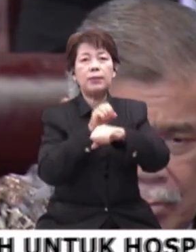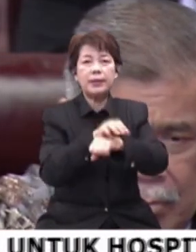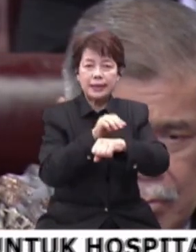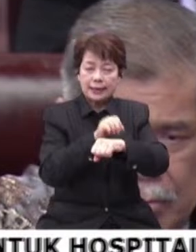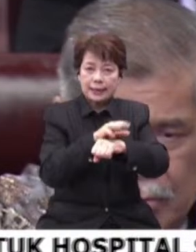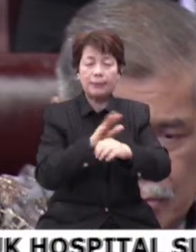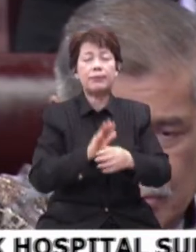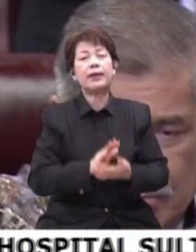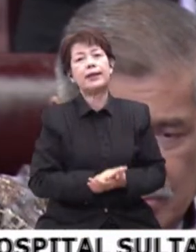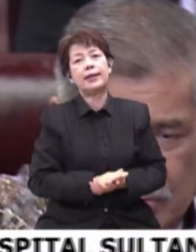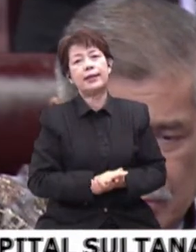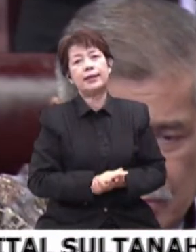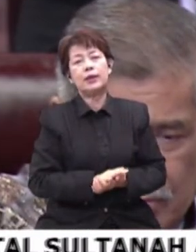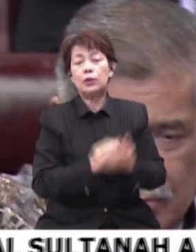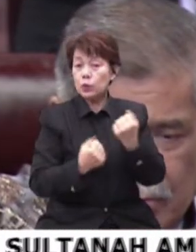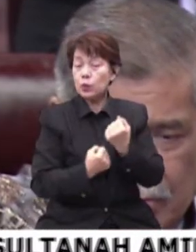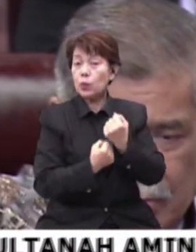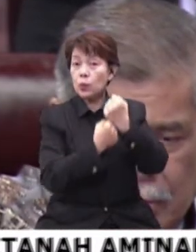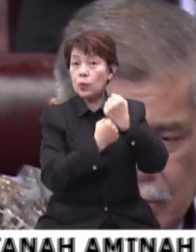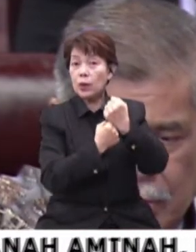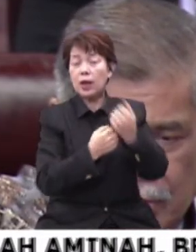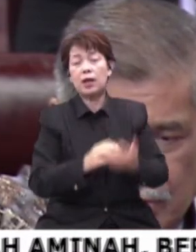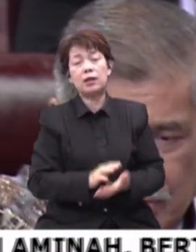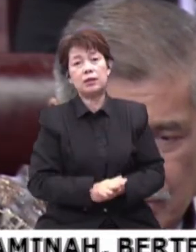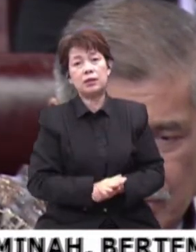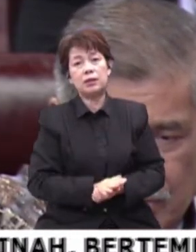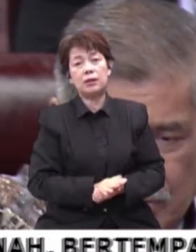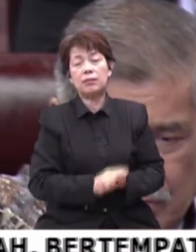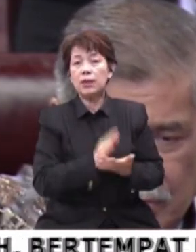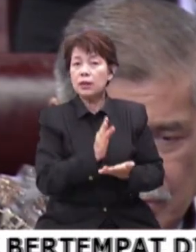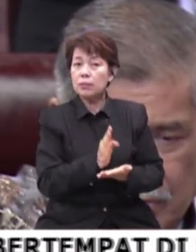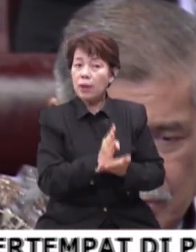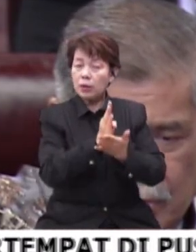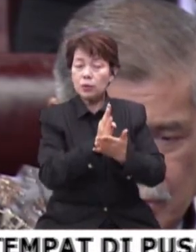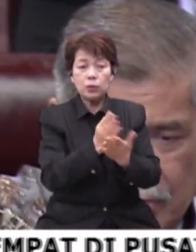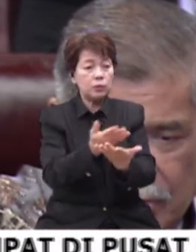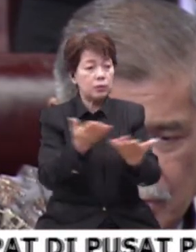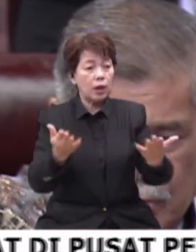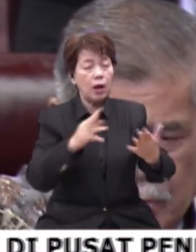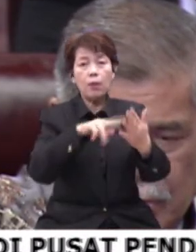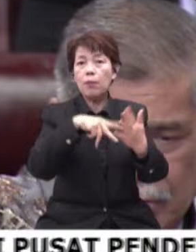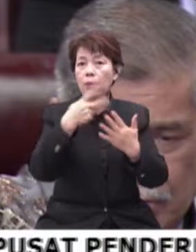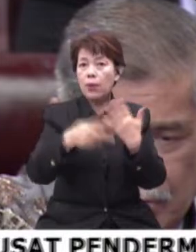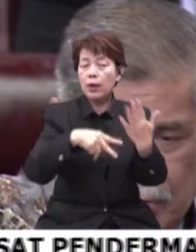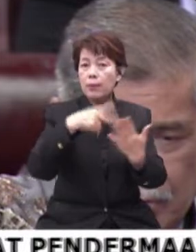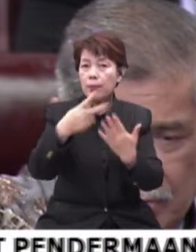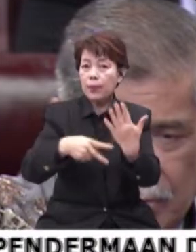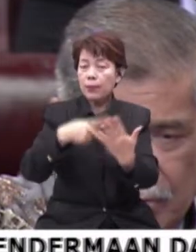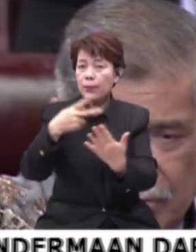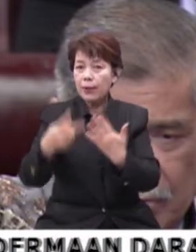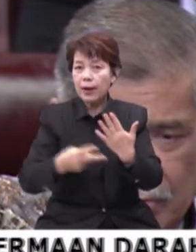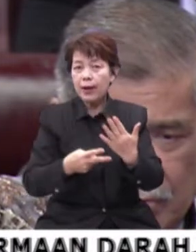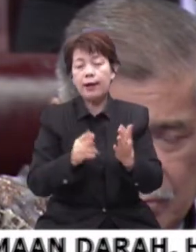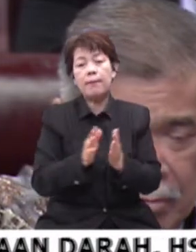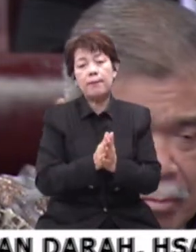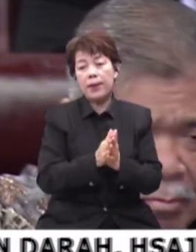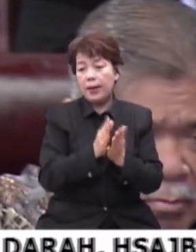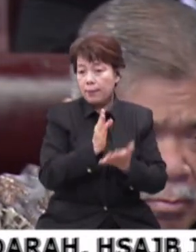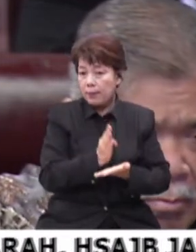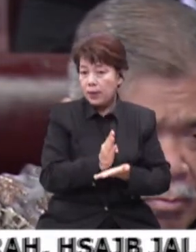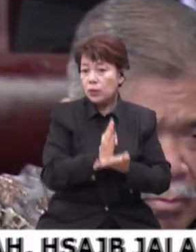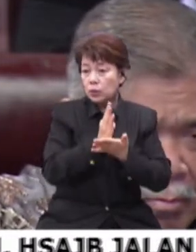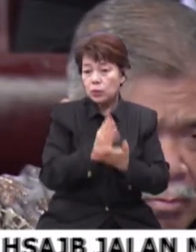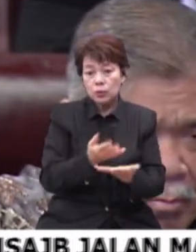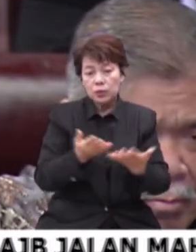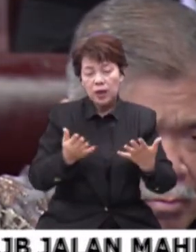kenikmatan yang di adegan yaitu program kospen Wow yang boleh membantu mengurangkan